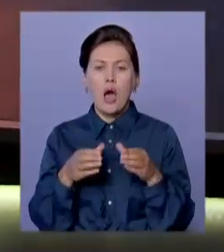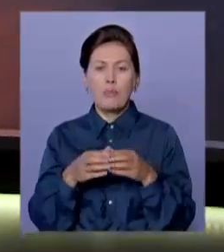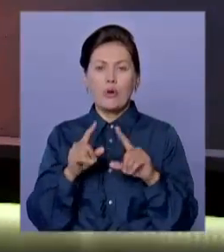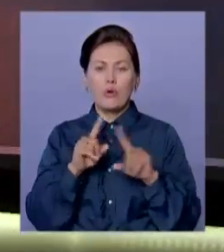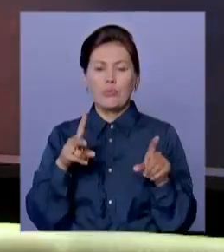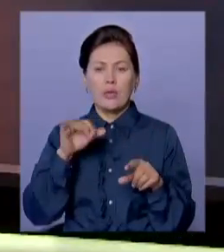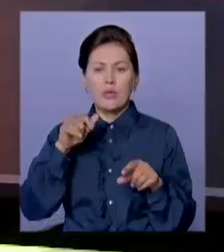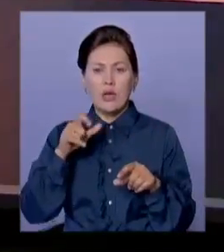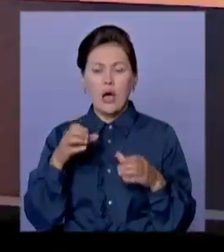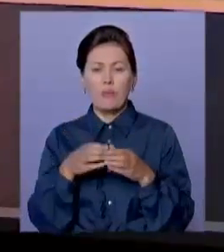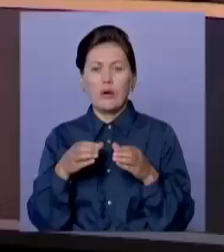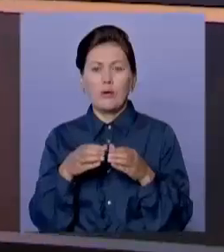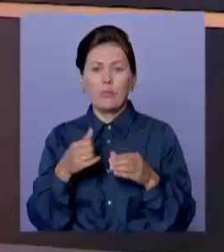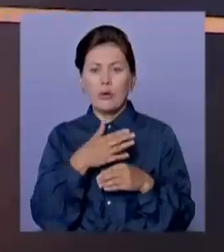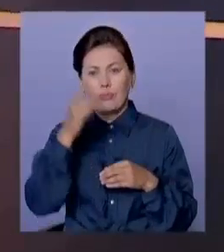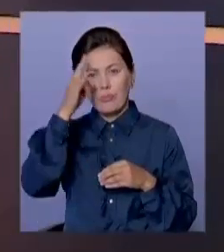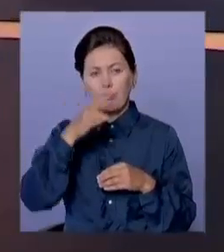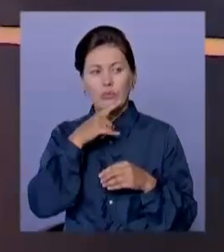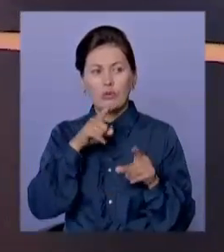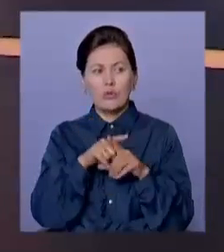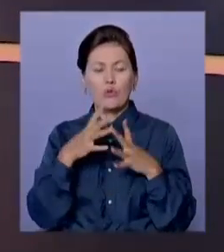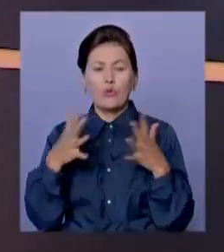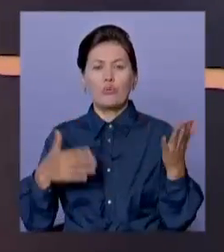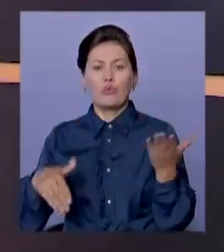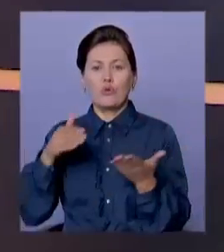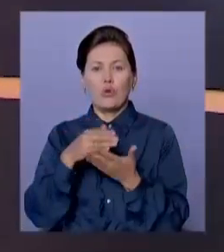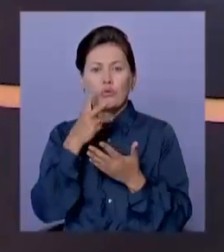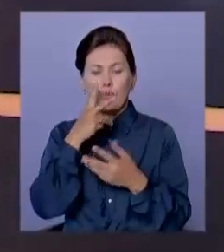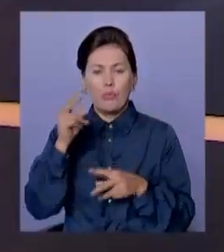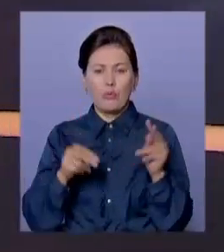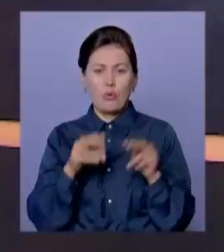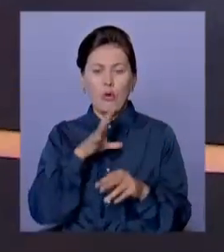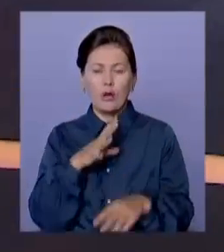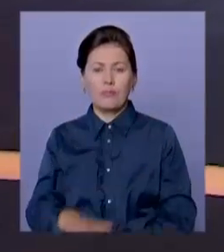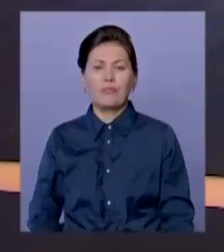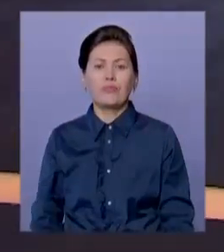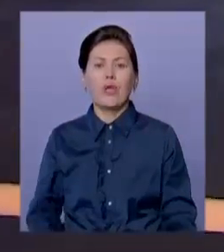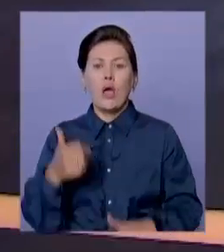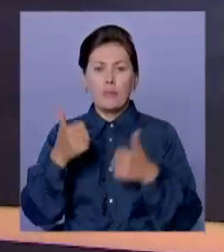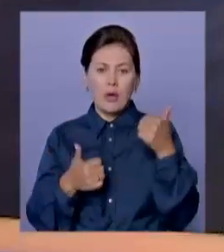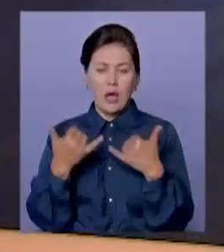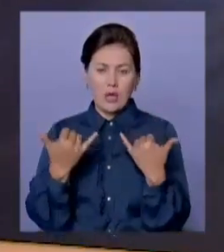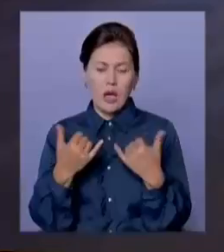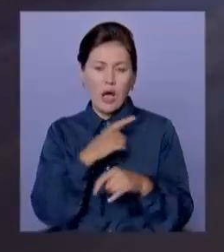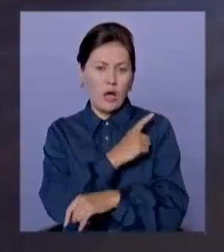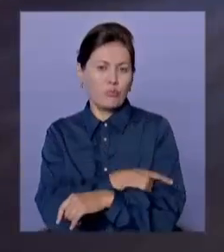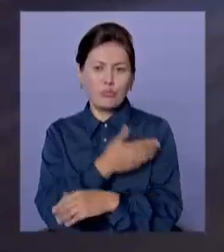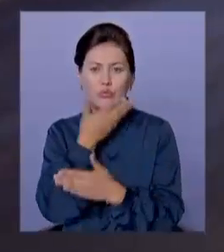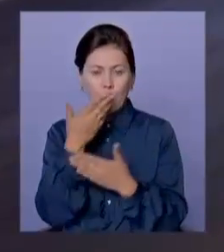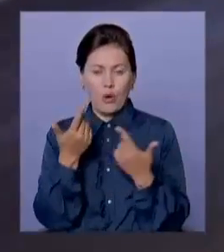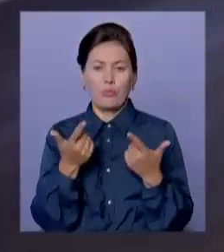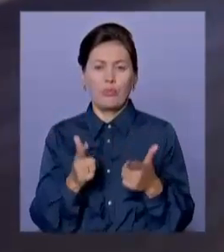Суперлиган командалар көбейсе, біздің Қазақстан үлкен дәрежелерге жетеді деп ойлаймын. Демек, қазір бәсекелестік болып тұрған жоқ қатты. Иә,